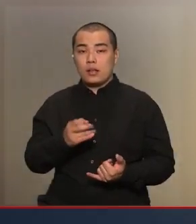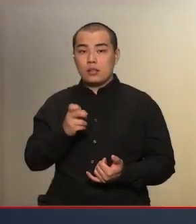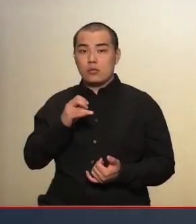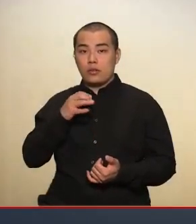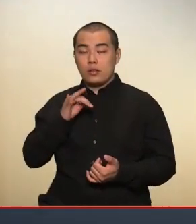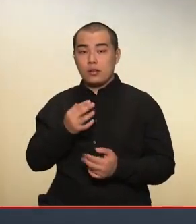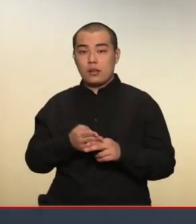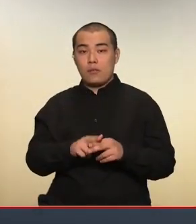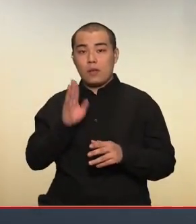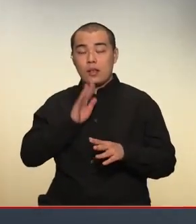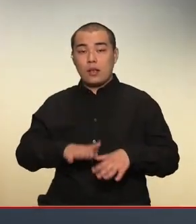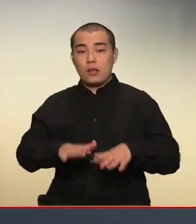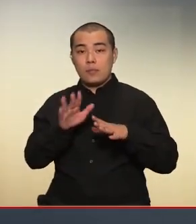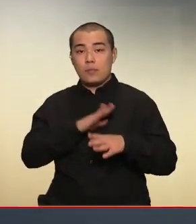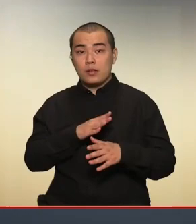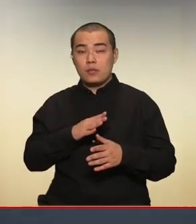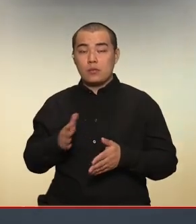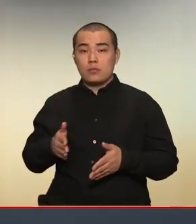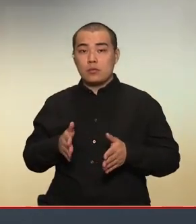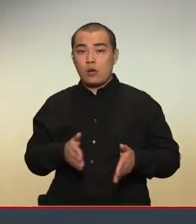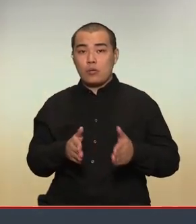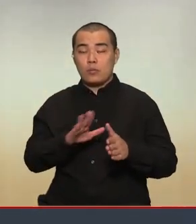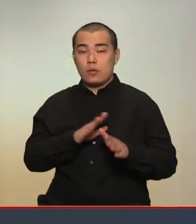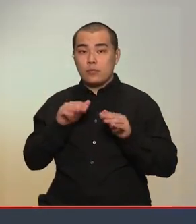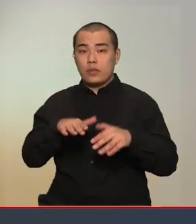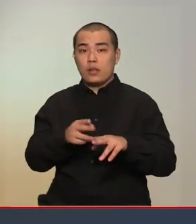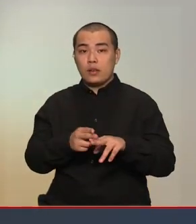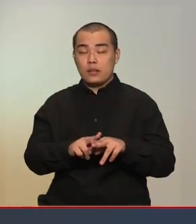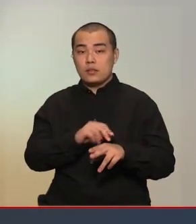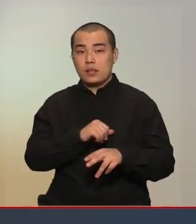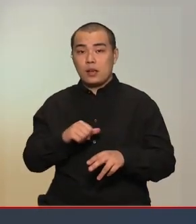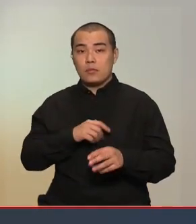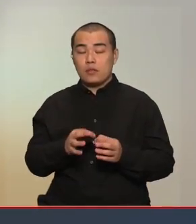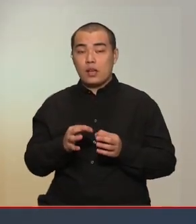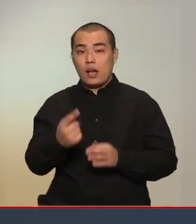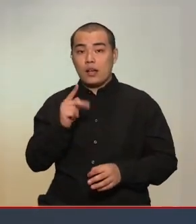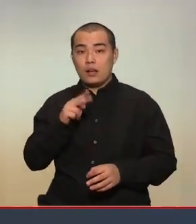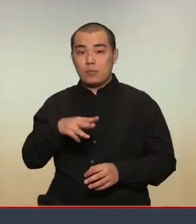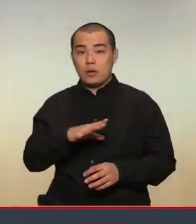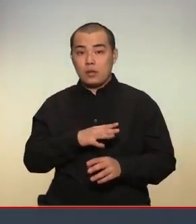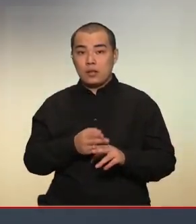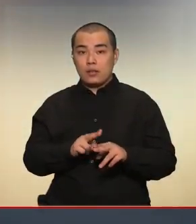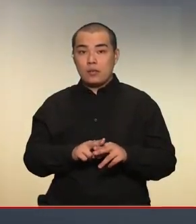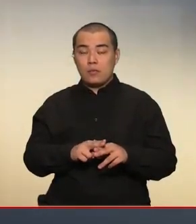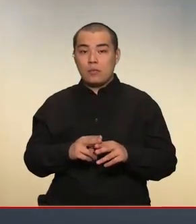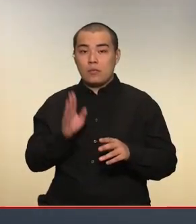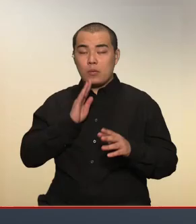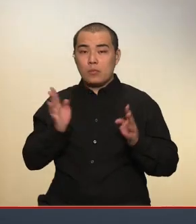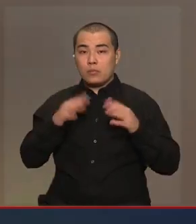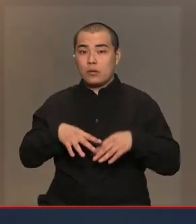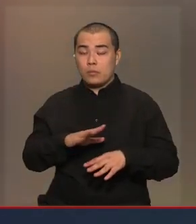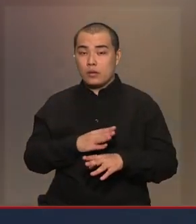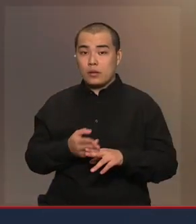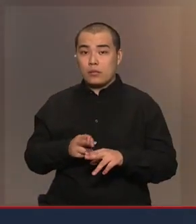районе паводковые воды размыли объездную дорогу. Движение на расстоянии более 1 километра практически парализовано.